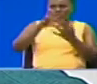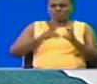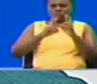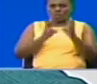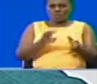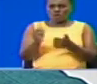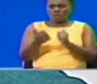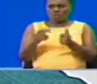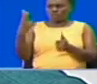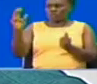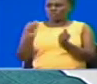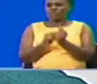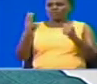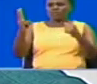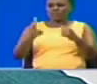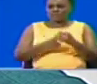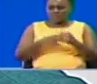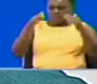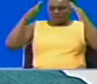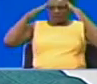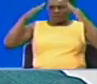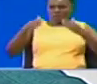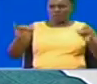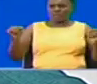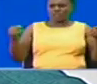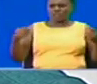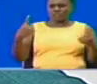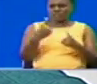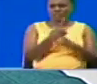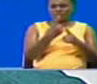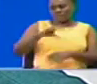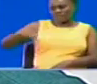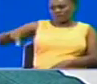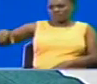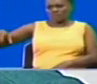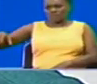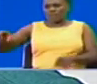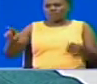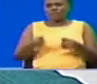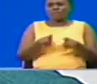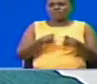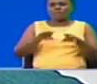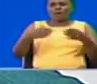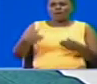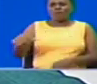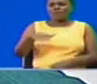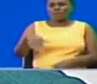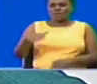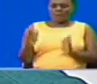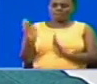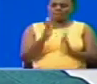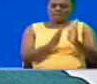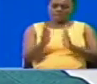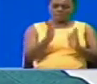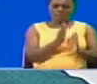kinyang'anyiro 2017 ambapo tunaangazia taarifa kutoka kaunti mbalimbali kuhusiana na jinsi ambavyo maeneo yanavyojipanga